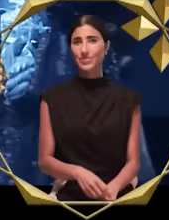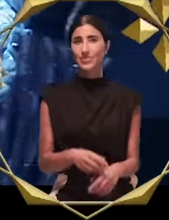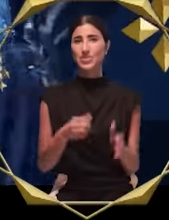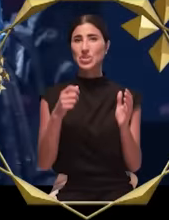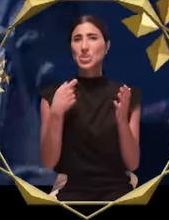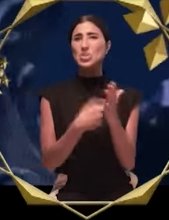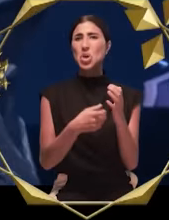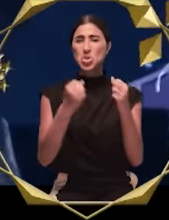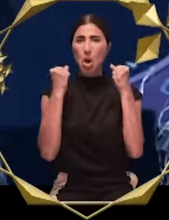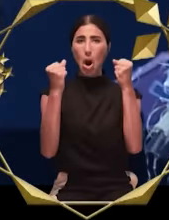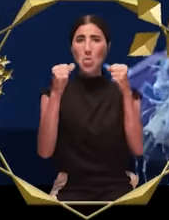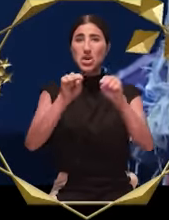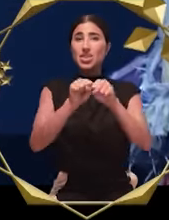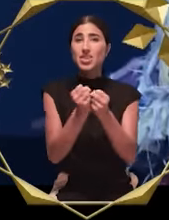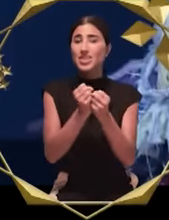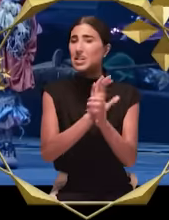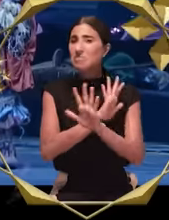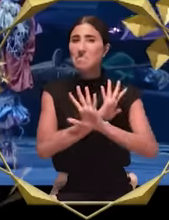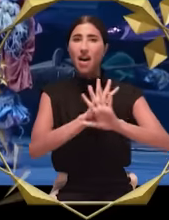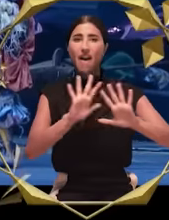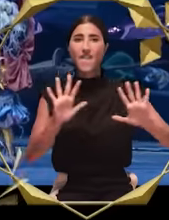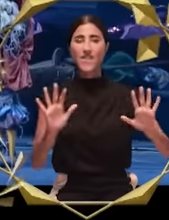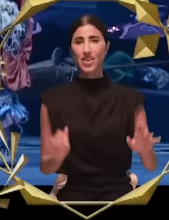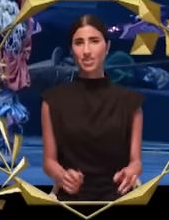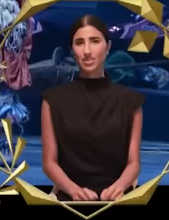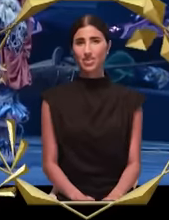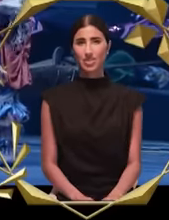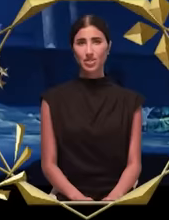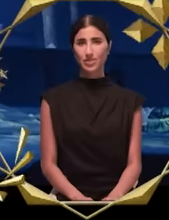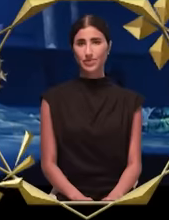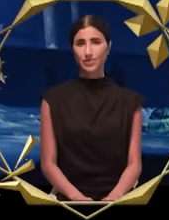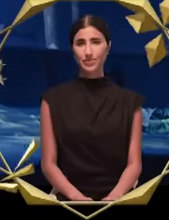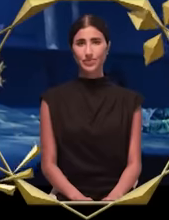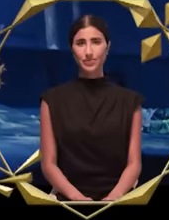الزجاج قوي حقا. لا فائدة،